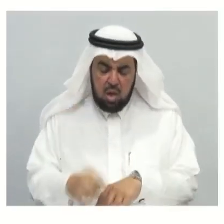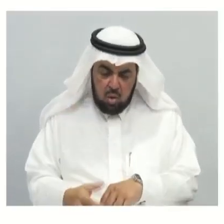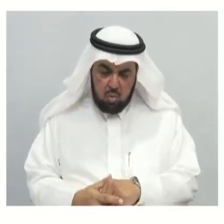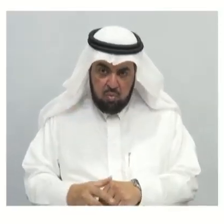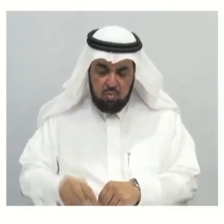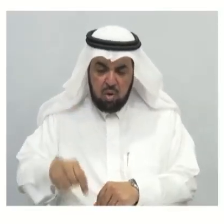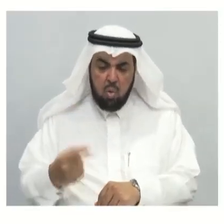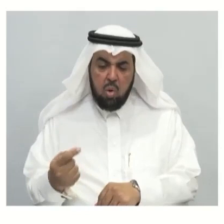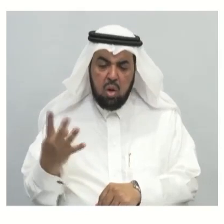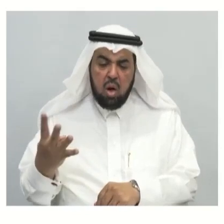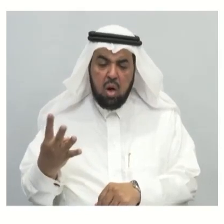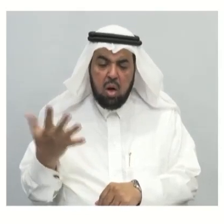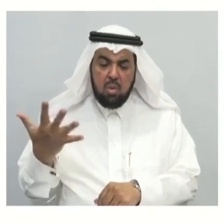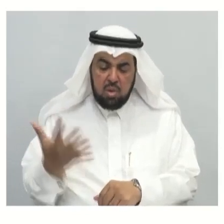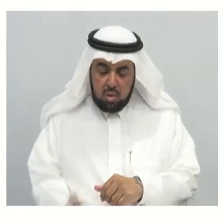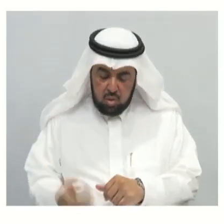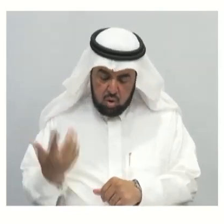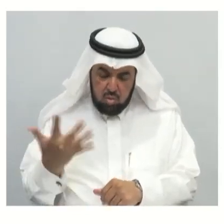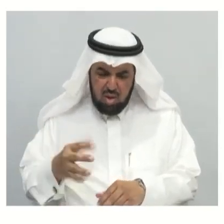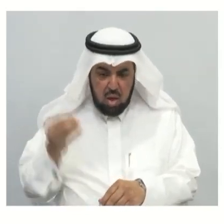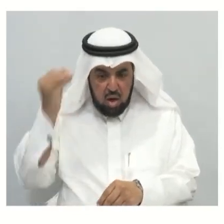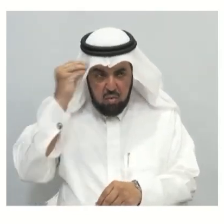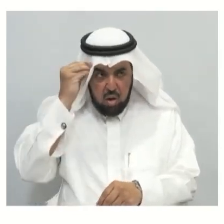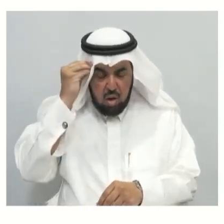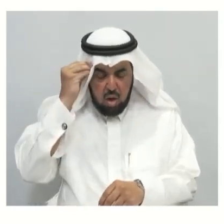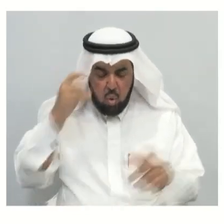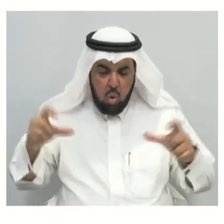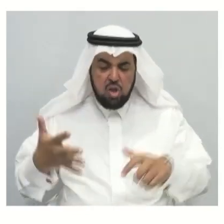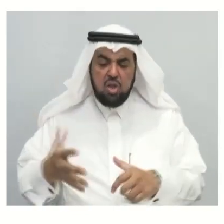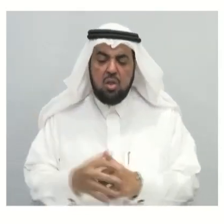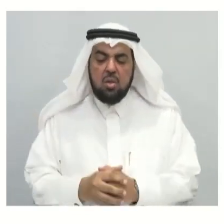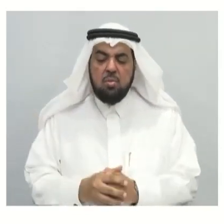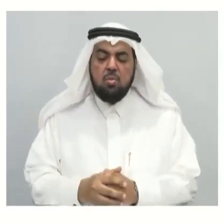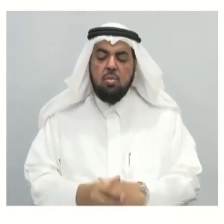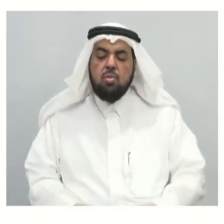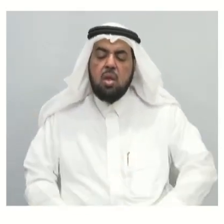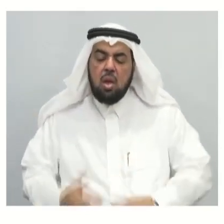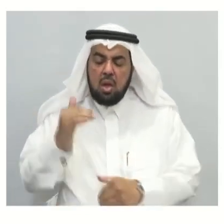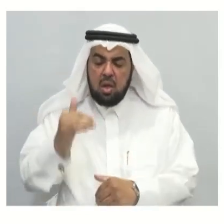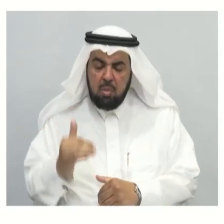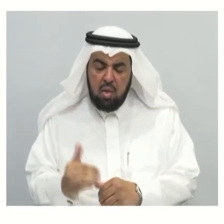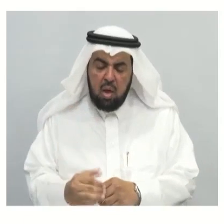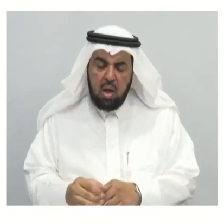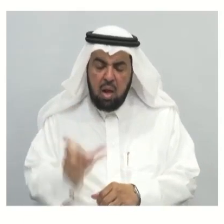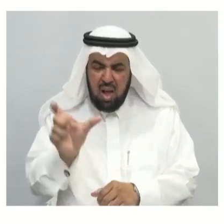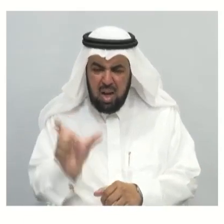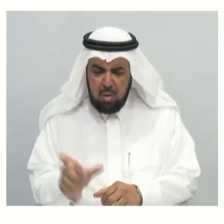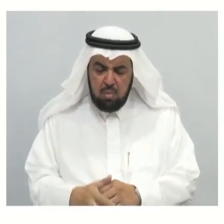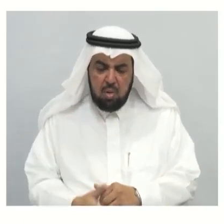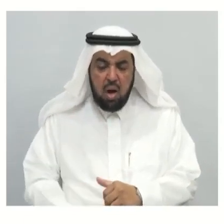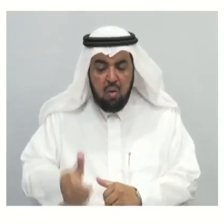الوحده الخامسه باذن الله تعالى سنتعرف على عنوان جديد وسنقوم بترتيب هذه الكلمات من